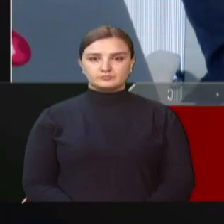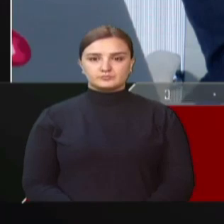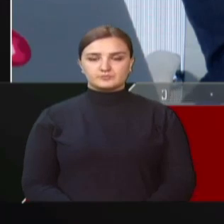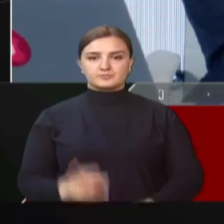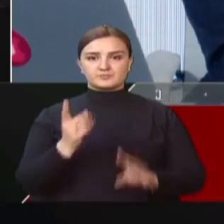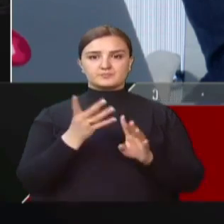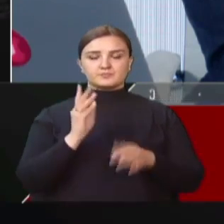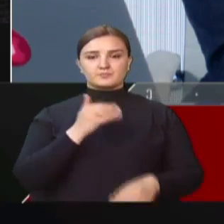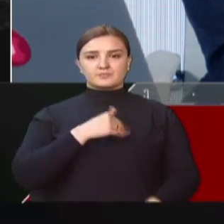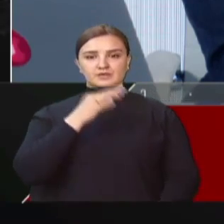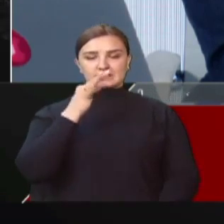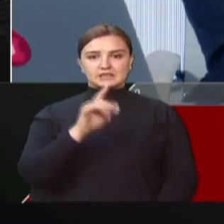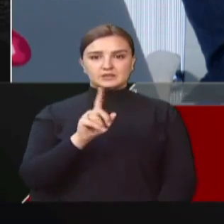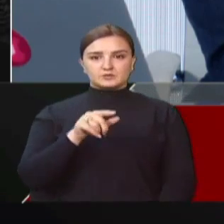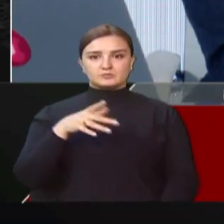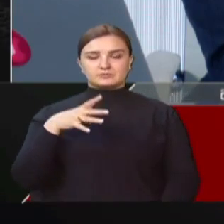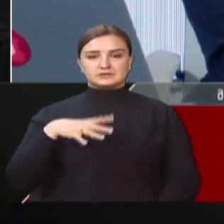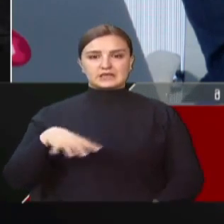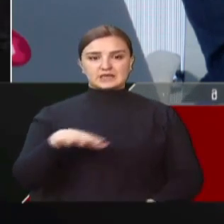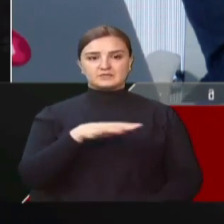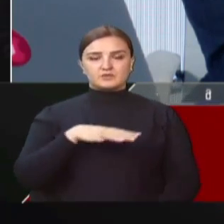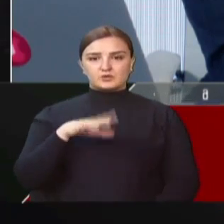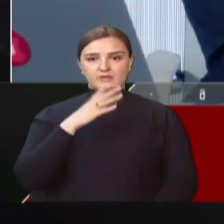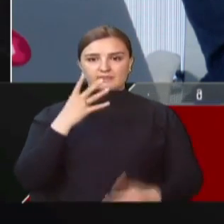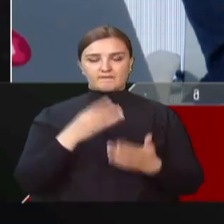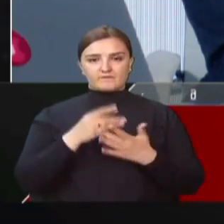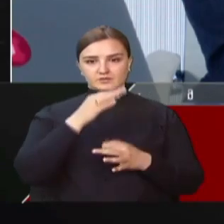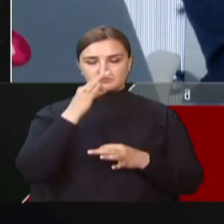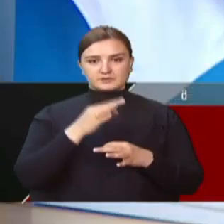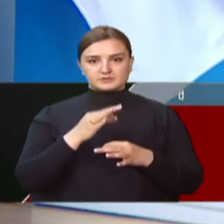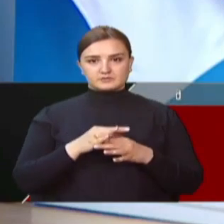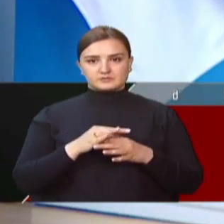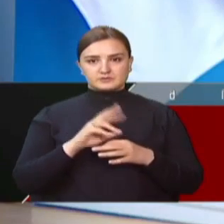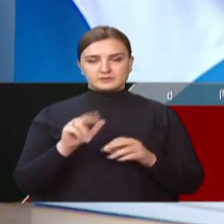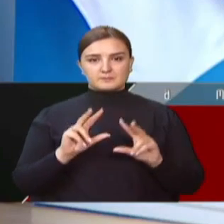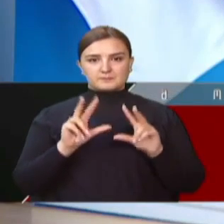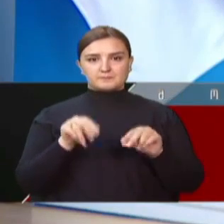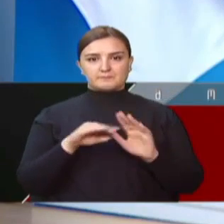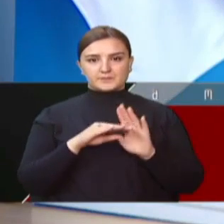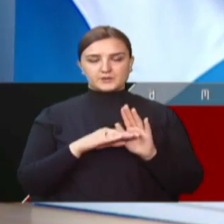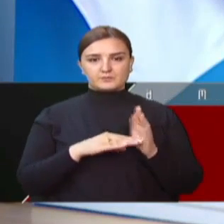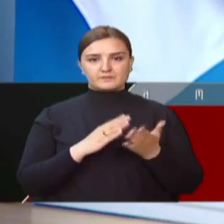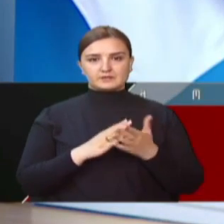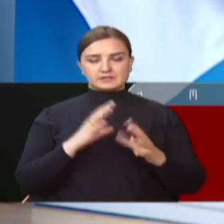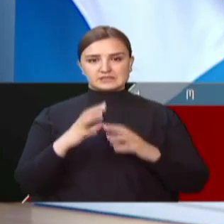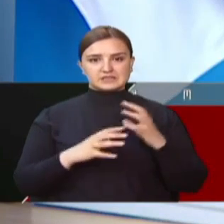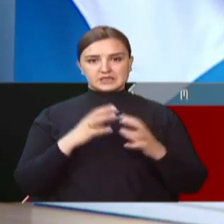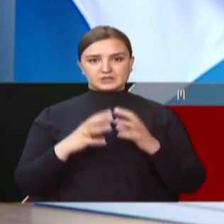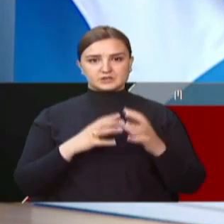უპირველეს ყოვლისა მინდა გითხრათ, რომ საქართველო თავის პასუხისგებლობას და პირობას, რომელიც აღებული აქვს